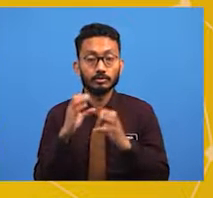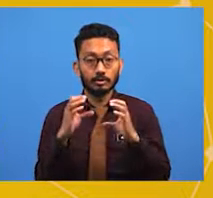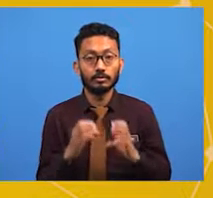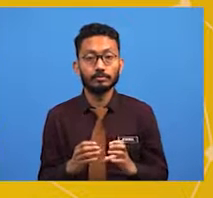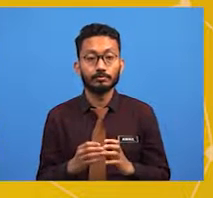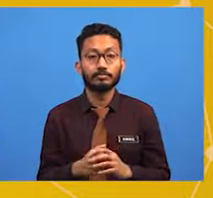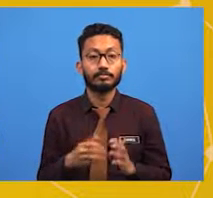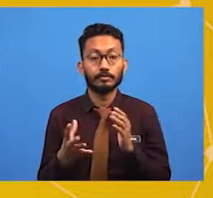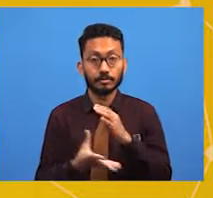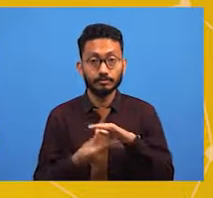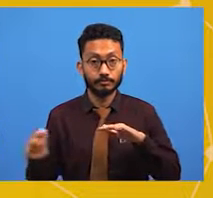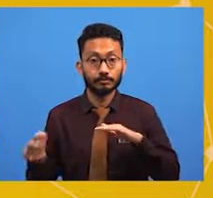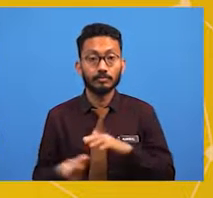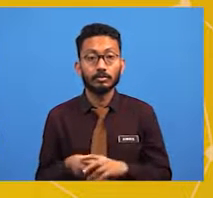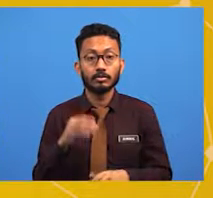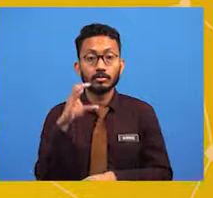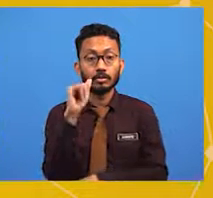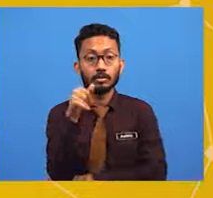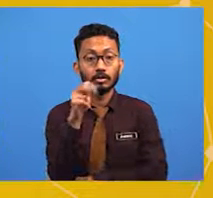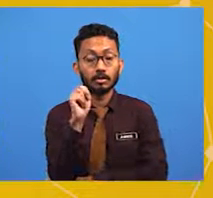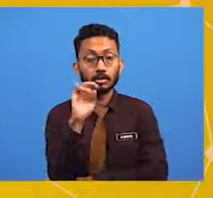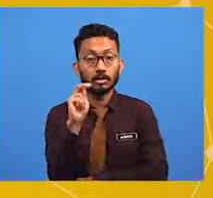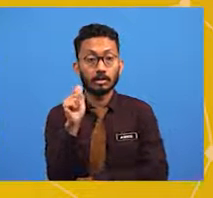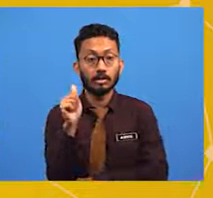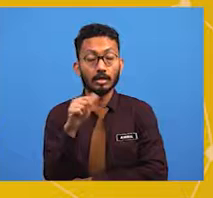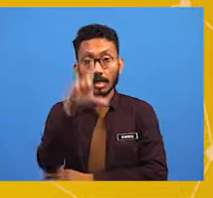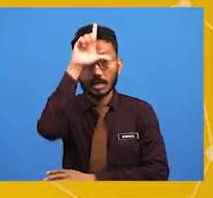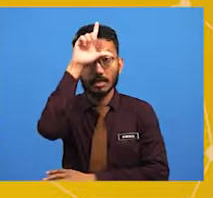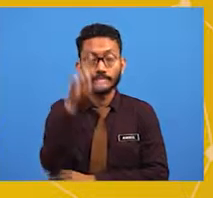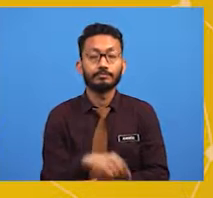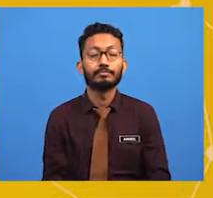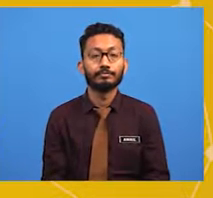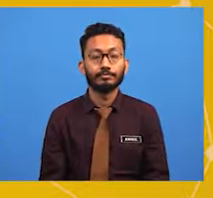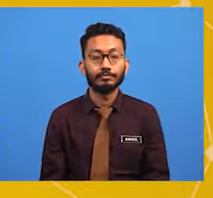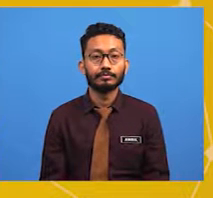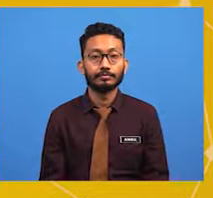mencetak jantina sebagai lelaki.